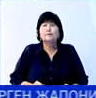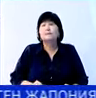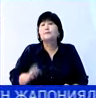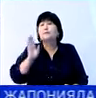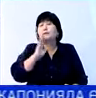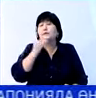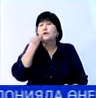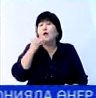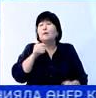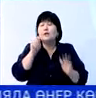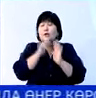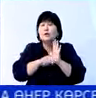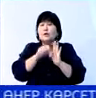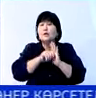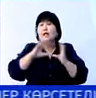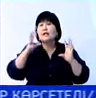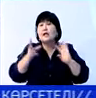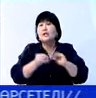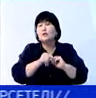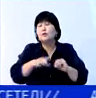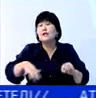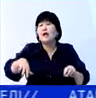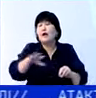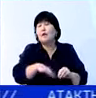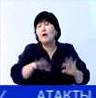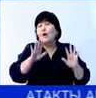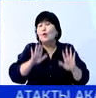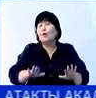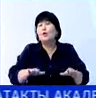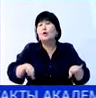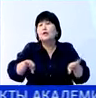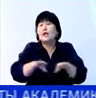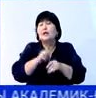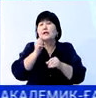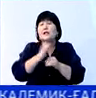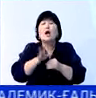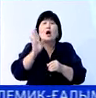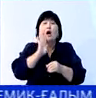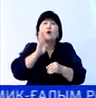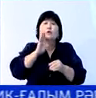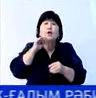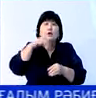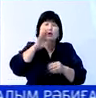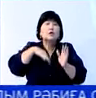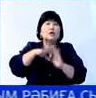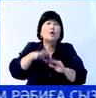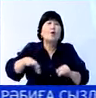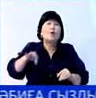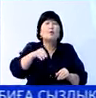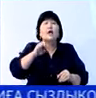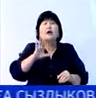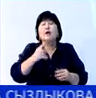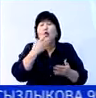Су сапасына жүргізілген мониторинг нәтижесі бойынша аймақта орталықтандырылған ауыз судың жақсарғанын көрсеткен. Бұл туралы облыстық тауарлар